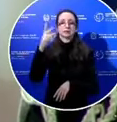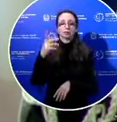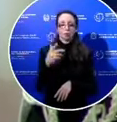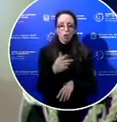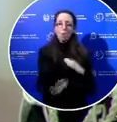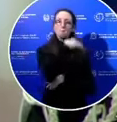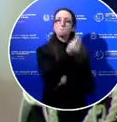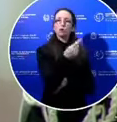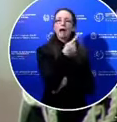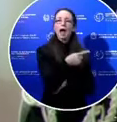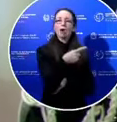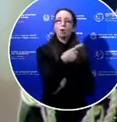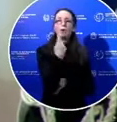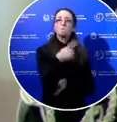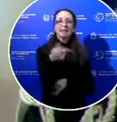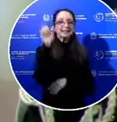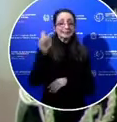Italia.